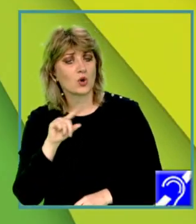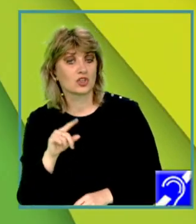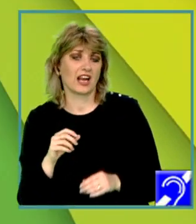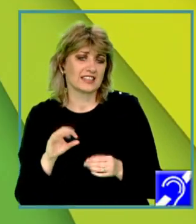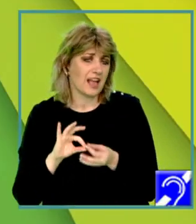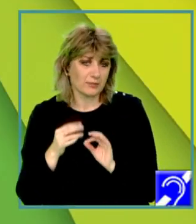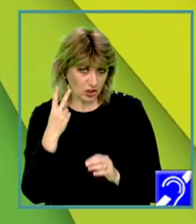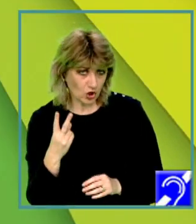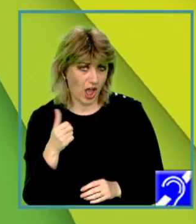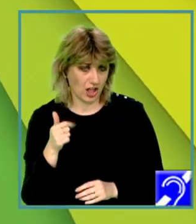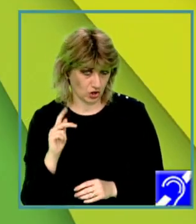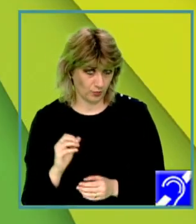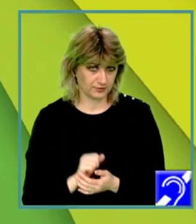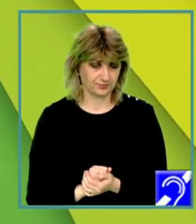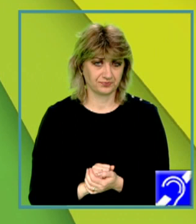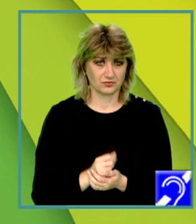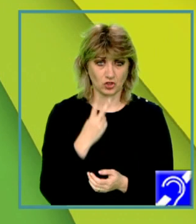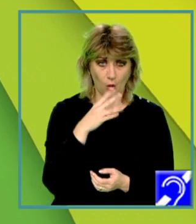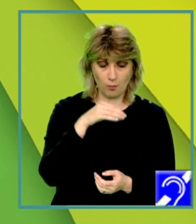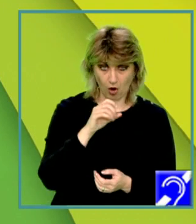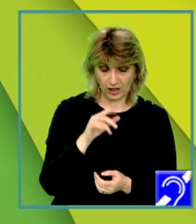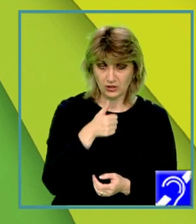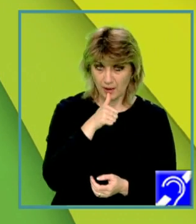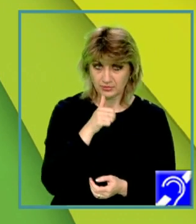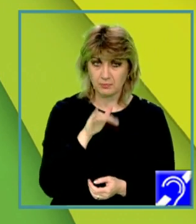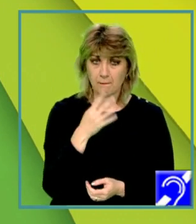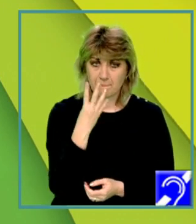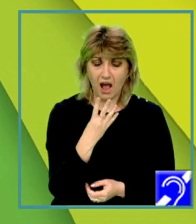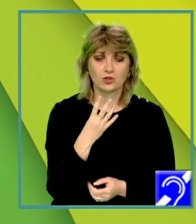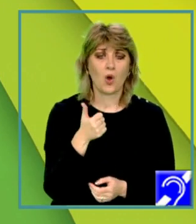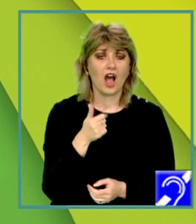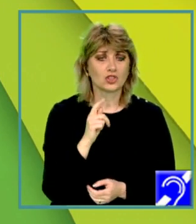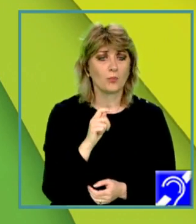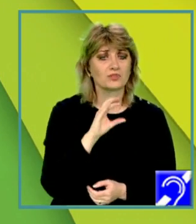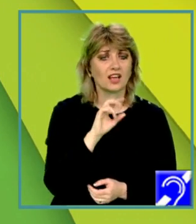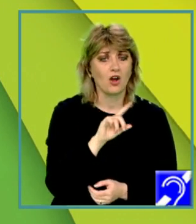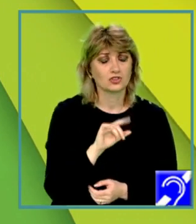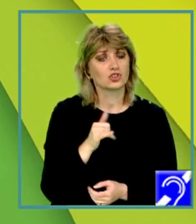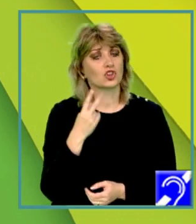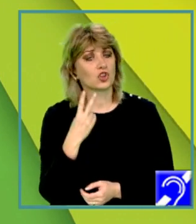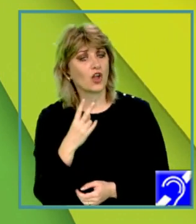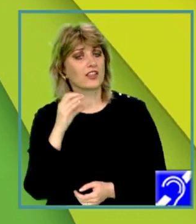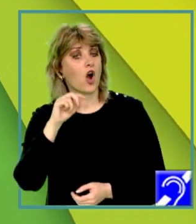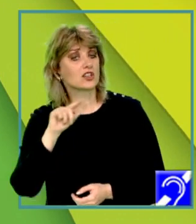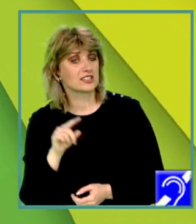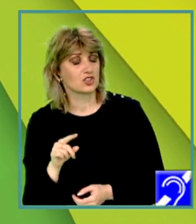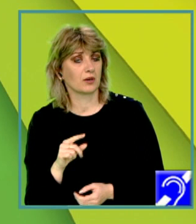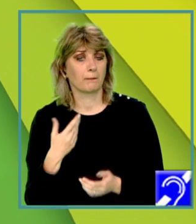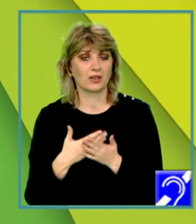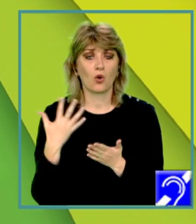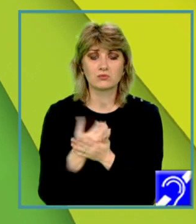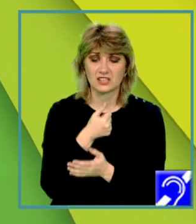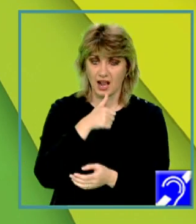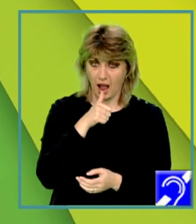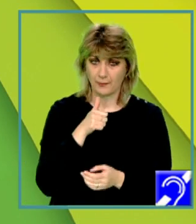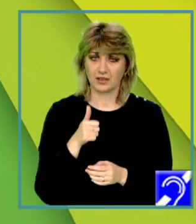reacții rezultă două molecule de apă care conțin patru atomi de hidrogen și doi atomi de oxigen pentru obținerea apei la